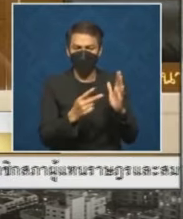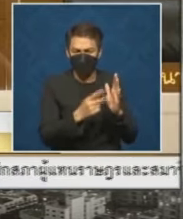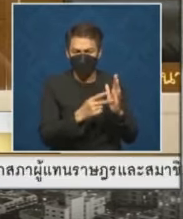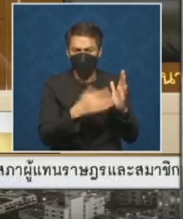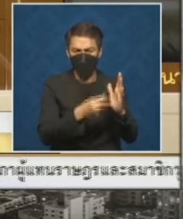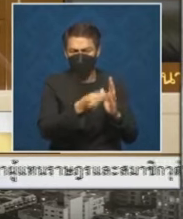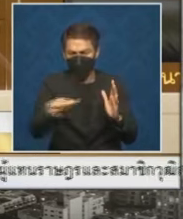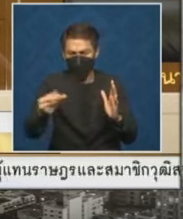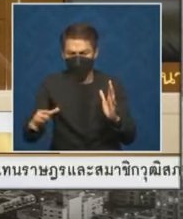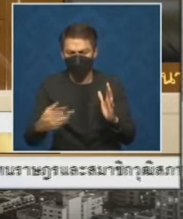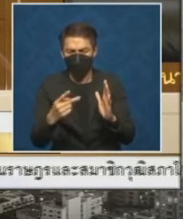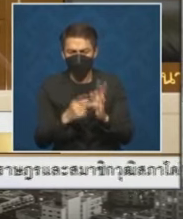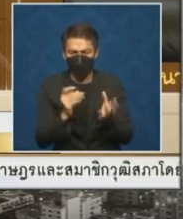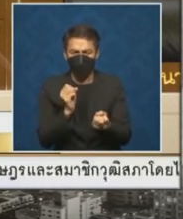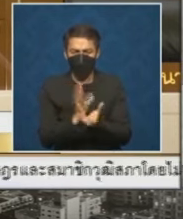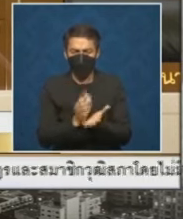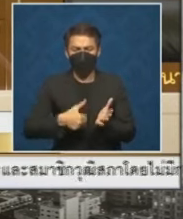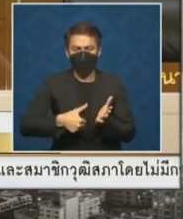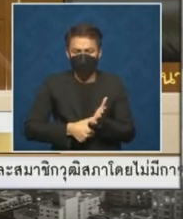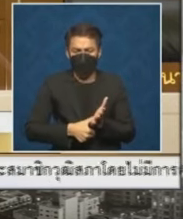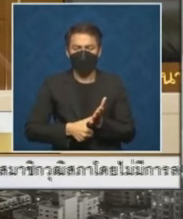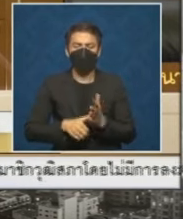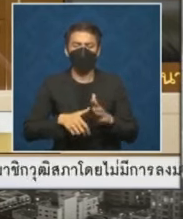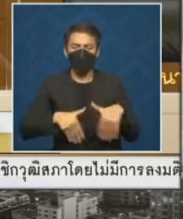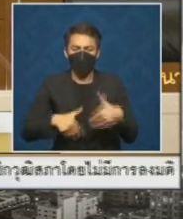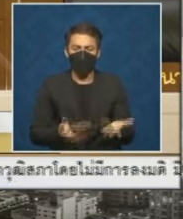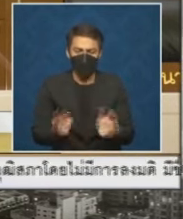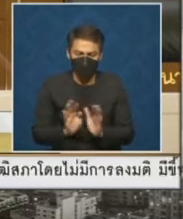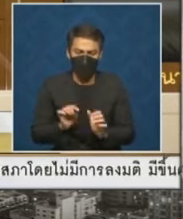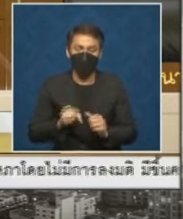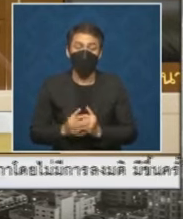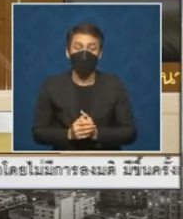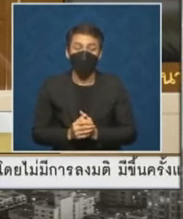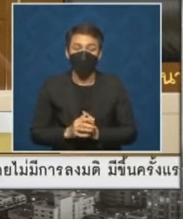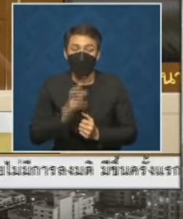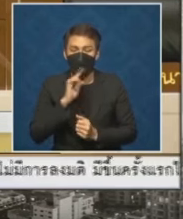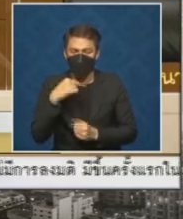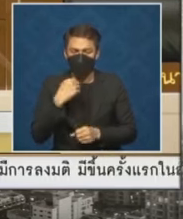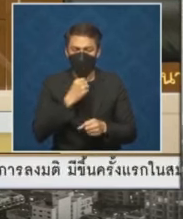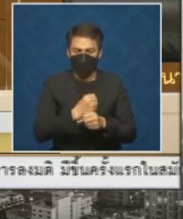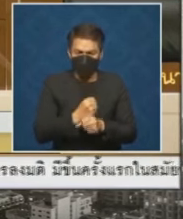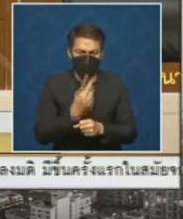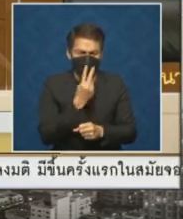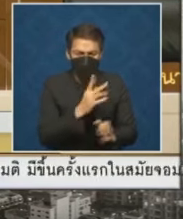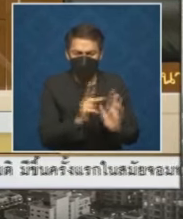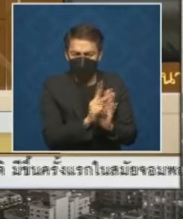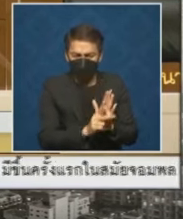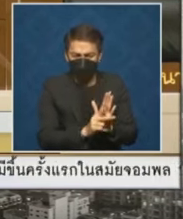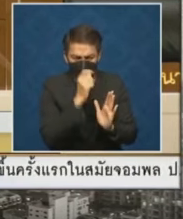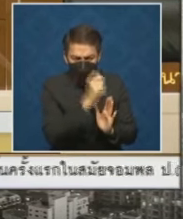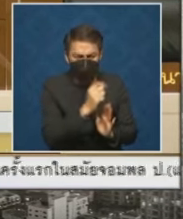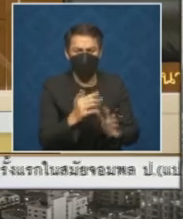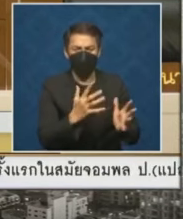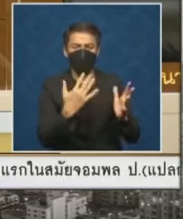ไม่มีการทุจริตโดยเด็ดขาดทั้งนโยบายเจตนารมณ์ตัวผมนะแล้วคุณเปรียวก็จ